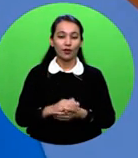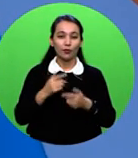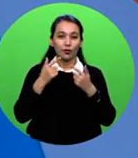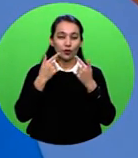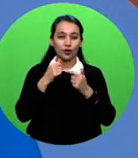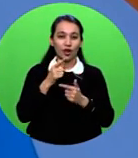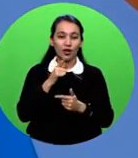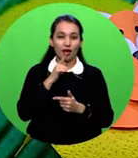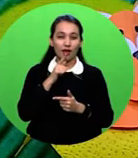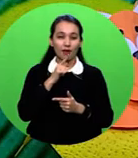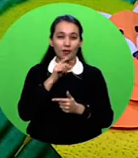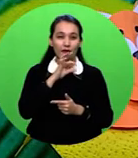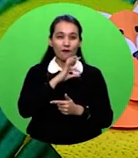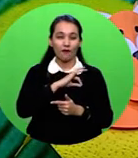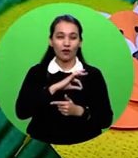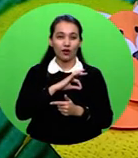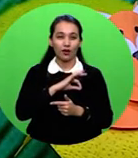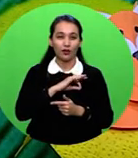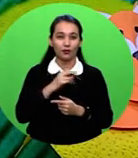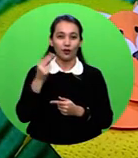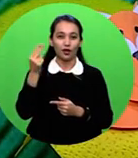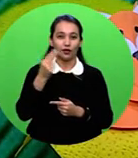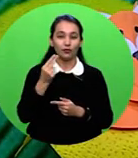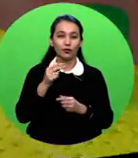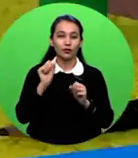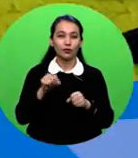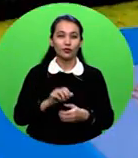biz qalam yordamida chizib qo'yamiz.